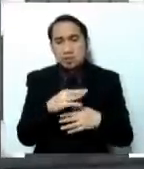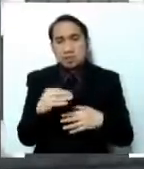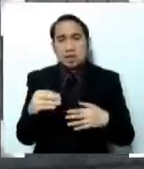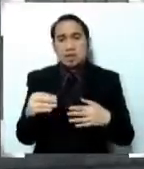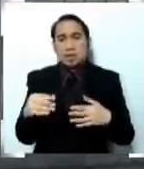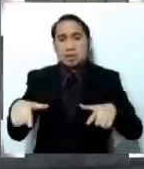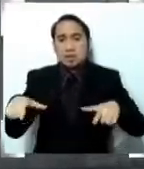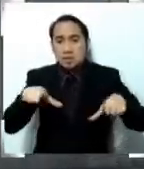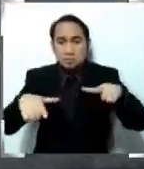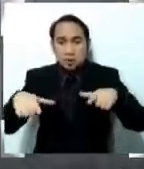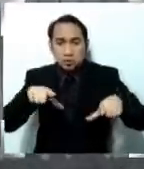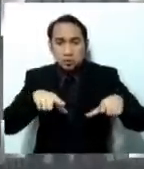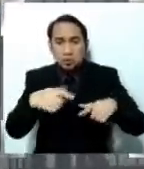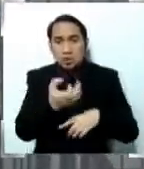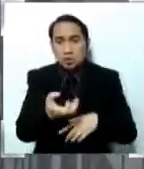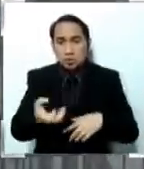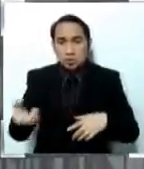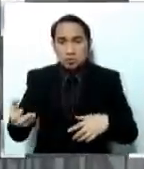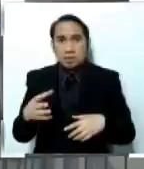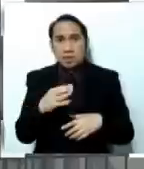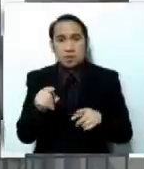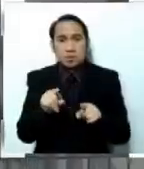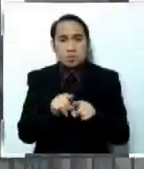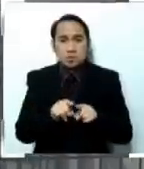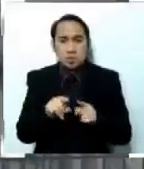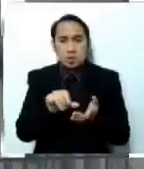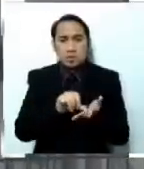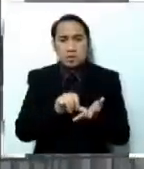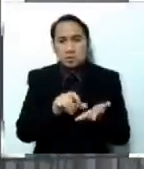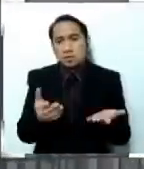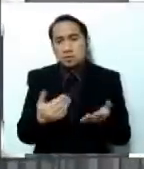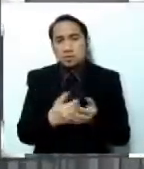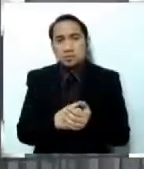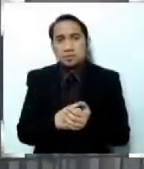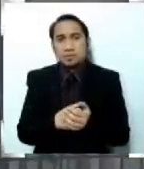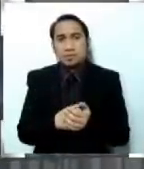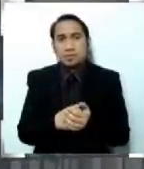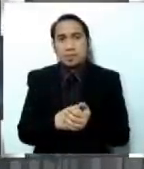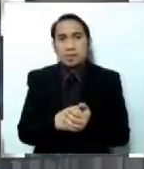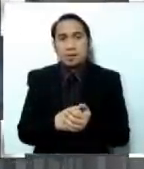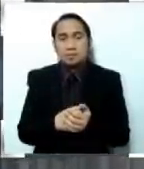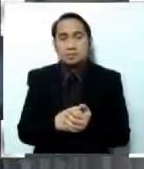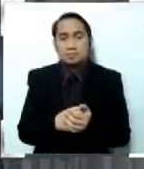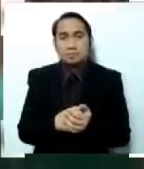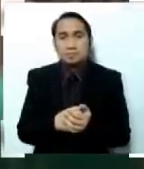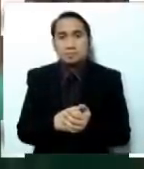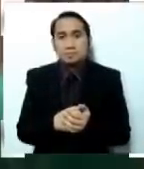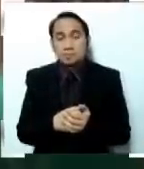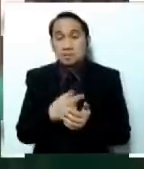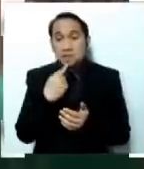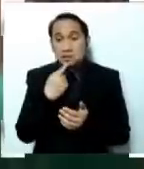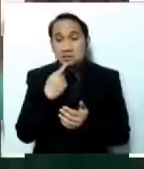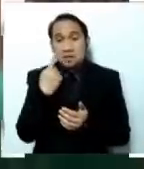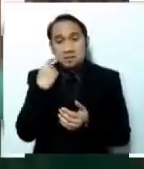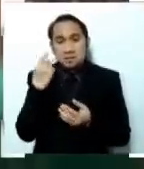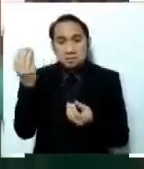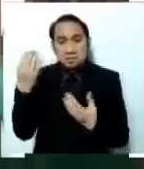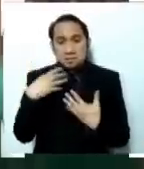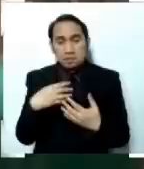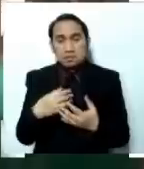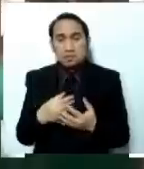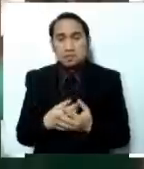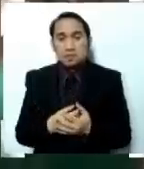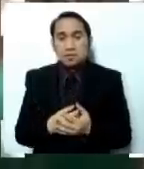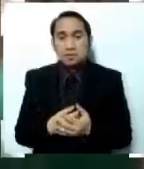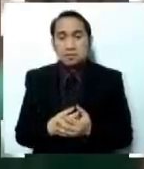ano pa nga eh, parang may mga alcohol eh. Dahil yun ang sabi ng bodigero kanina. Sa portion na yun, nakikita